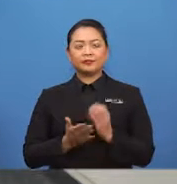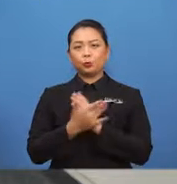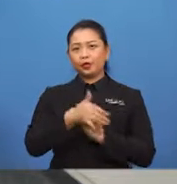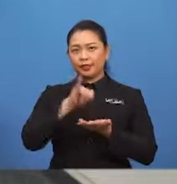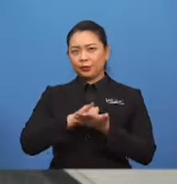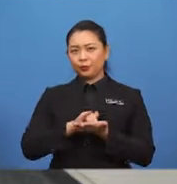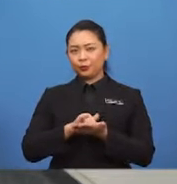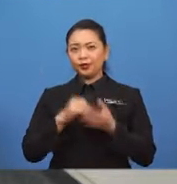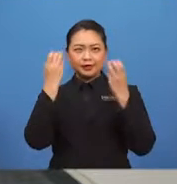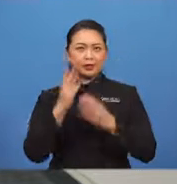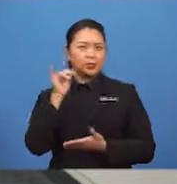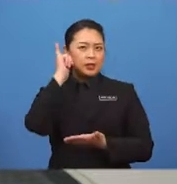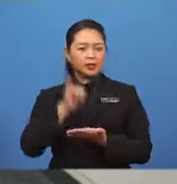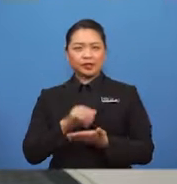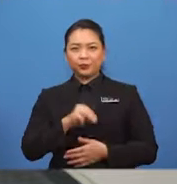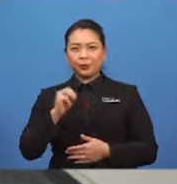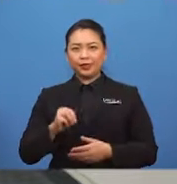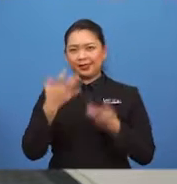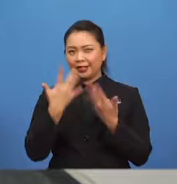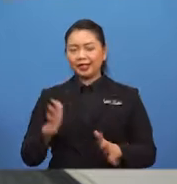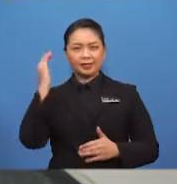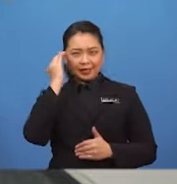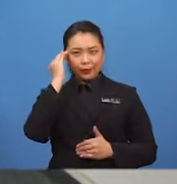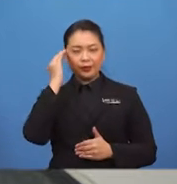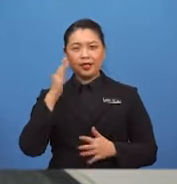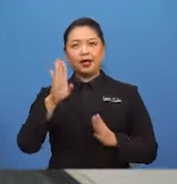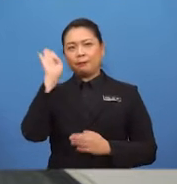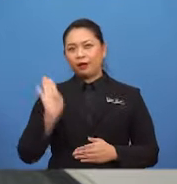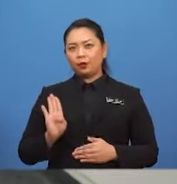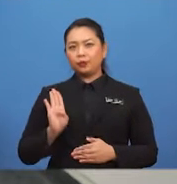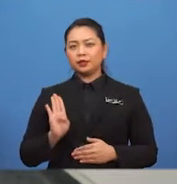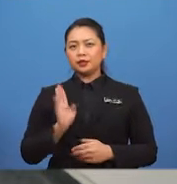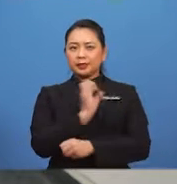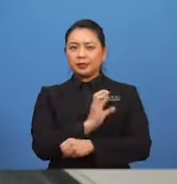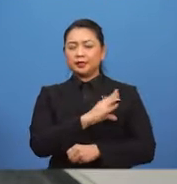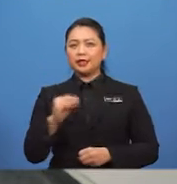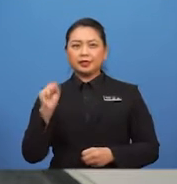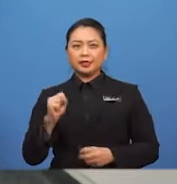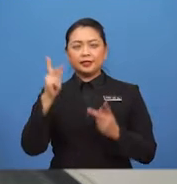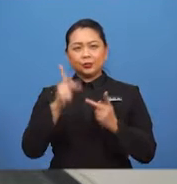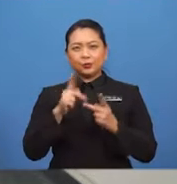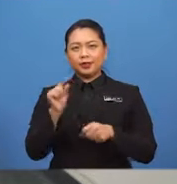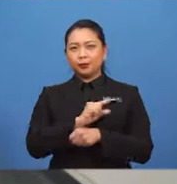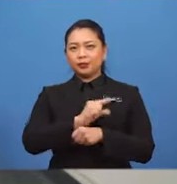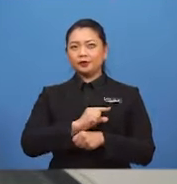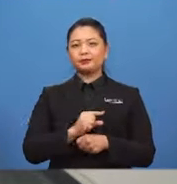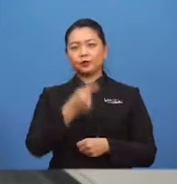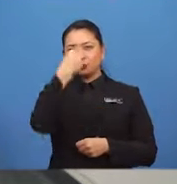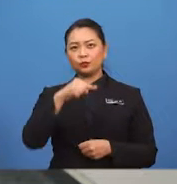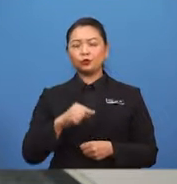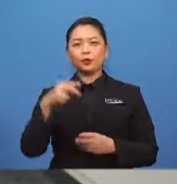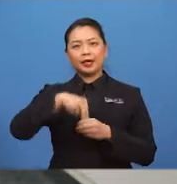itu, saya yakin murid-murid telah ketahui bahawa kaca dan seramik sesuai digunakan